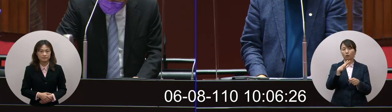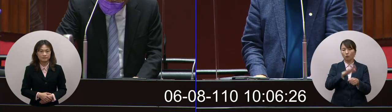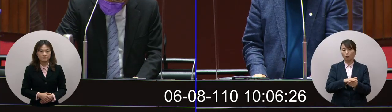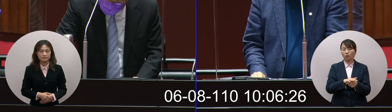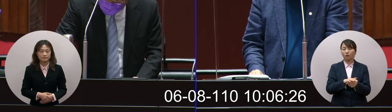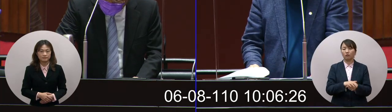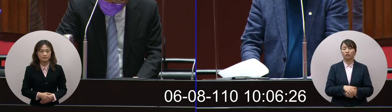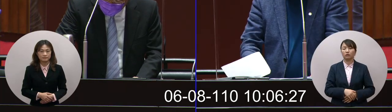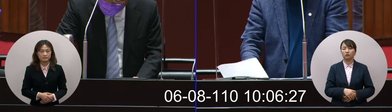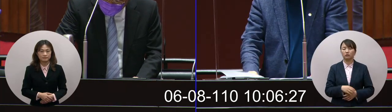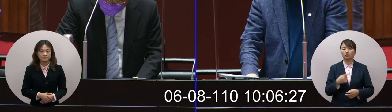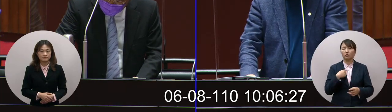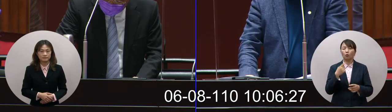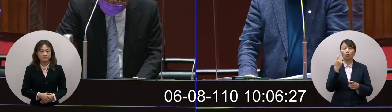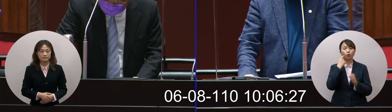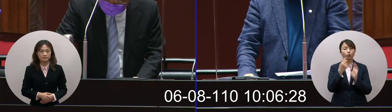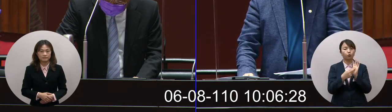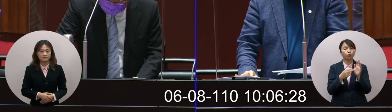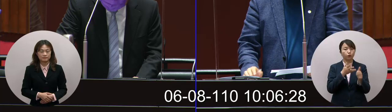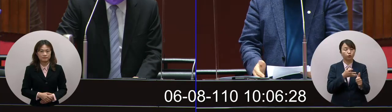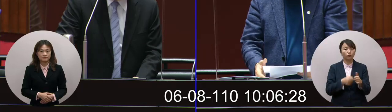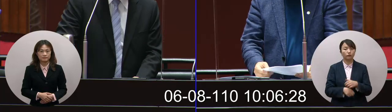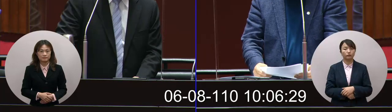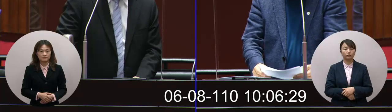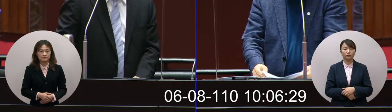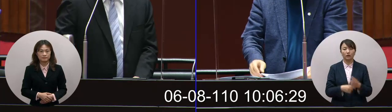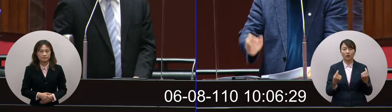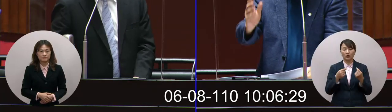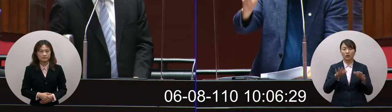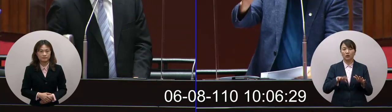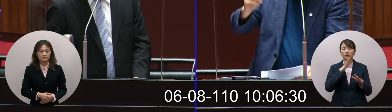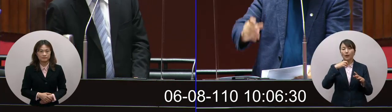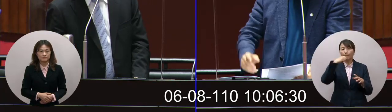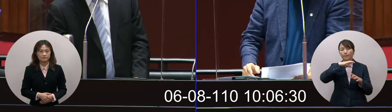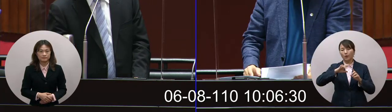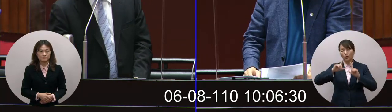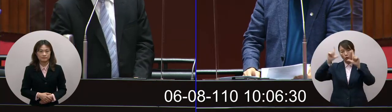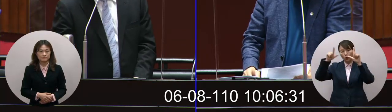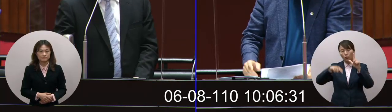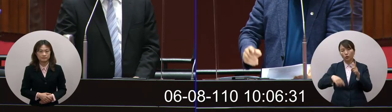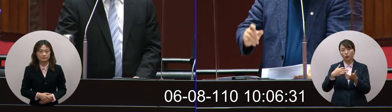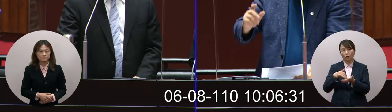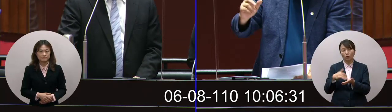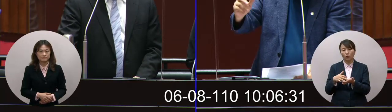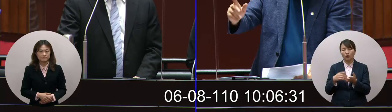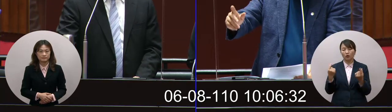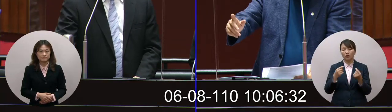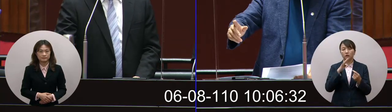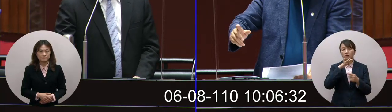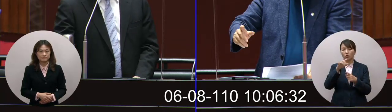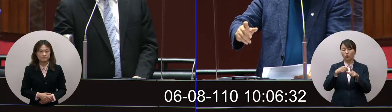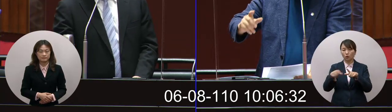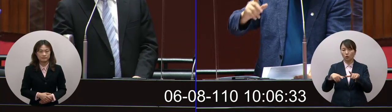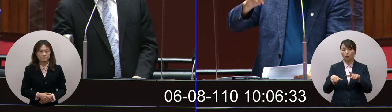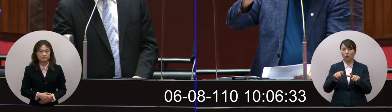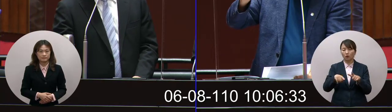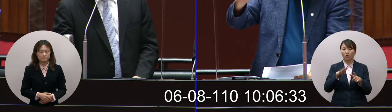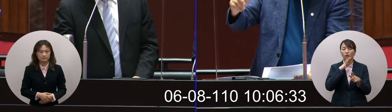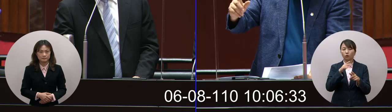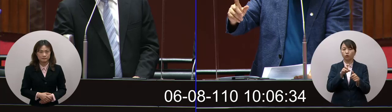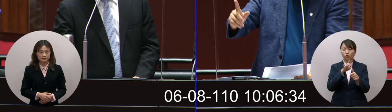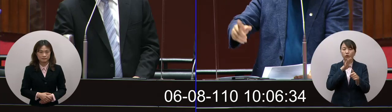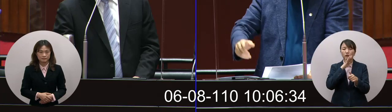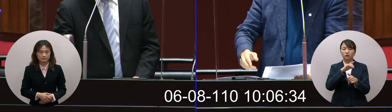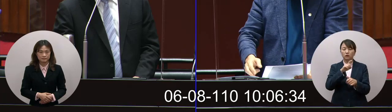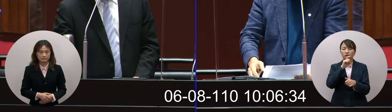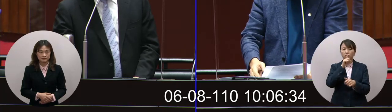边要请教，你像譬如说。咱伫即个我用屏东垦丁为例啦，迄垦丁公园哦，透过11